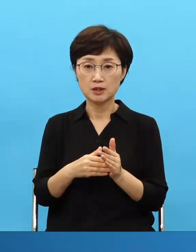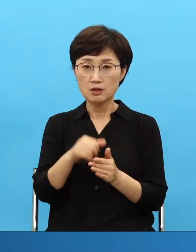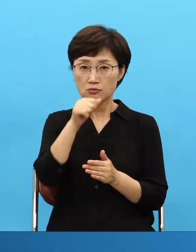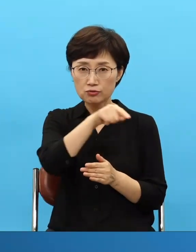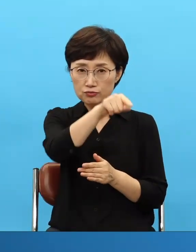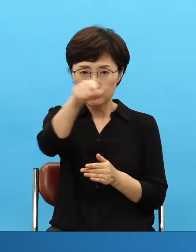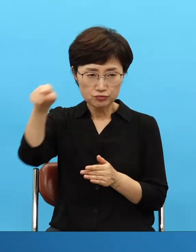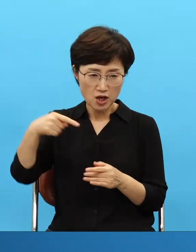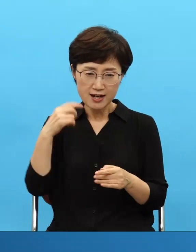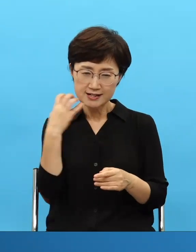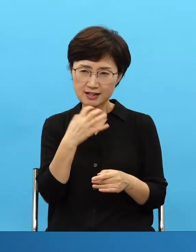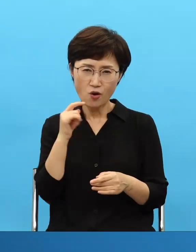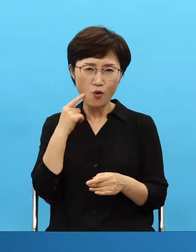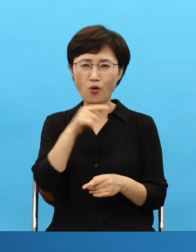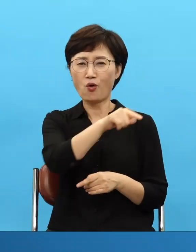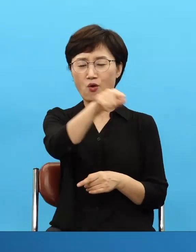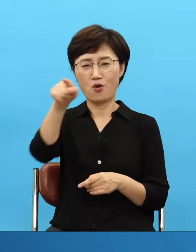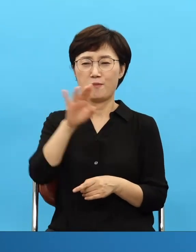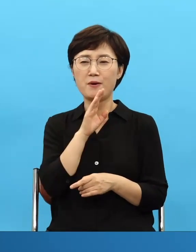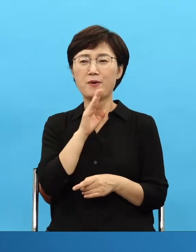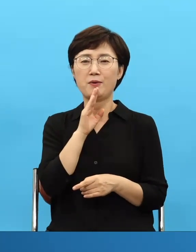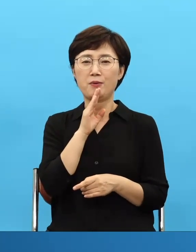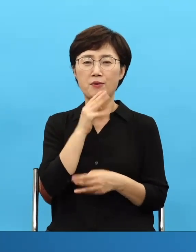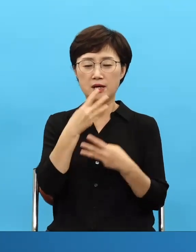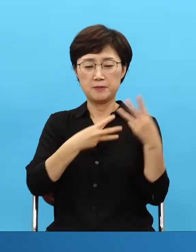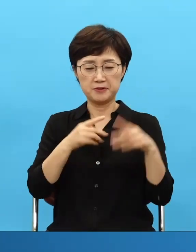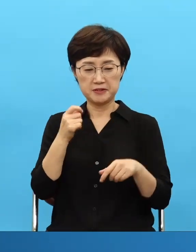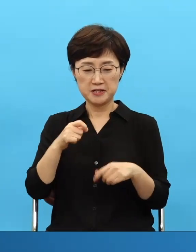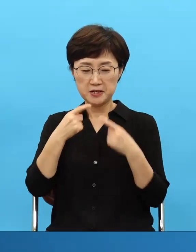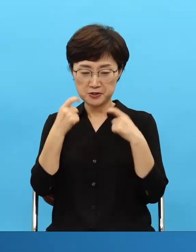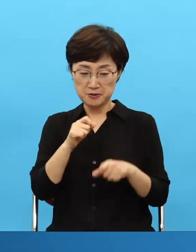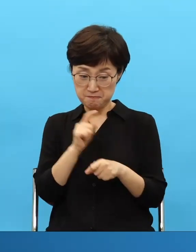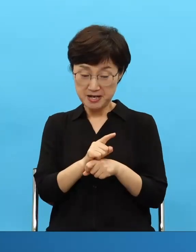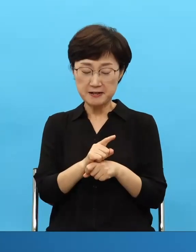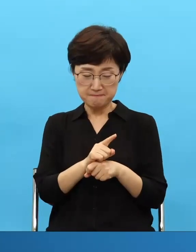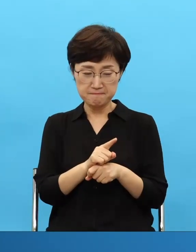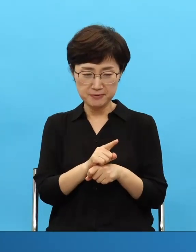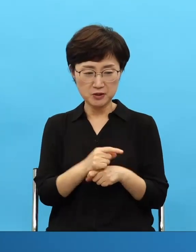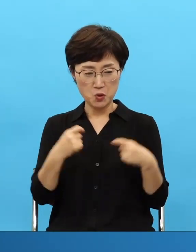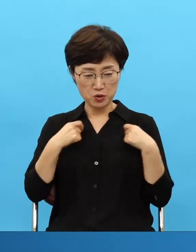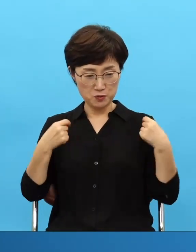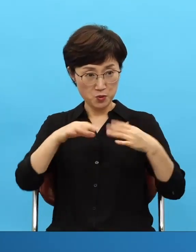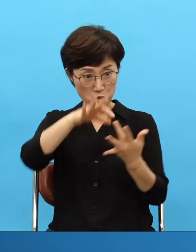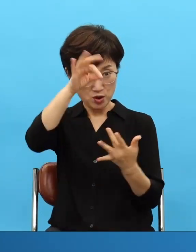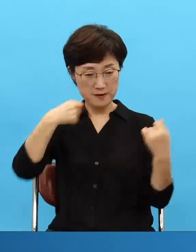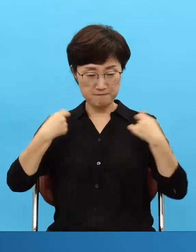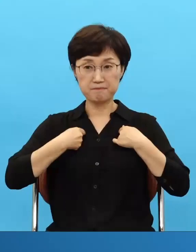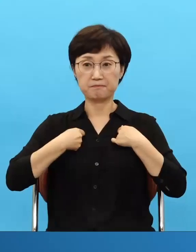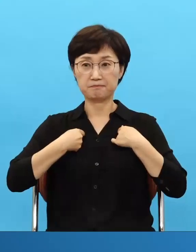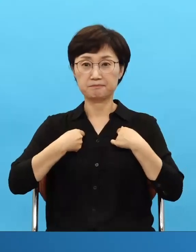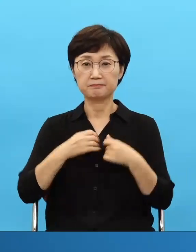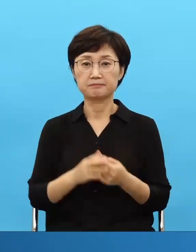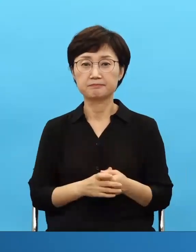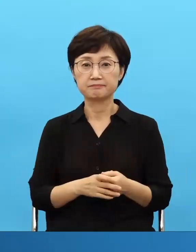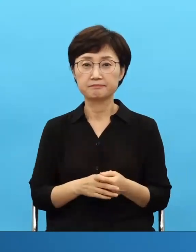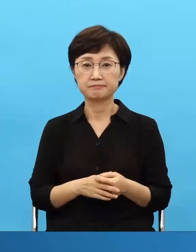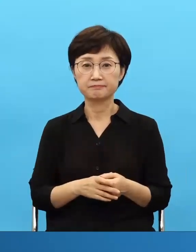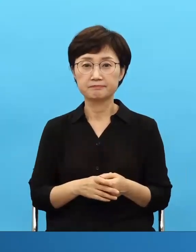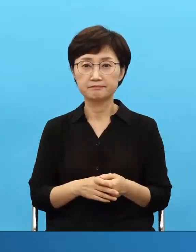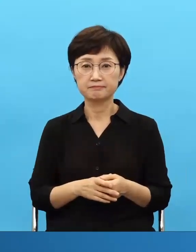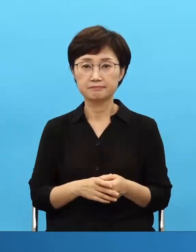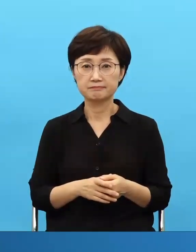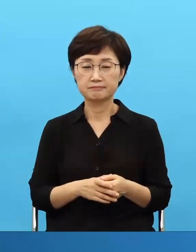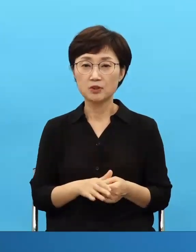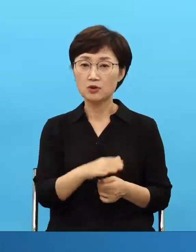멋진 크루티. 랩넌트 각자의 개성을 살려 멋지게 입고 하나님을 찬양하는 시간들을 가졌습니다. 들리시나요? 이게